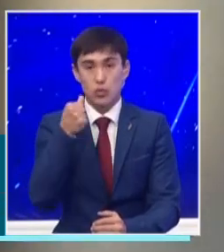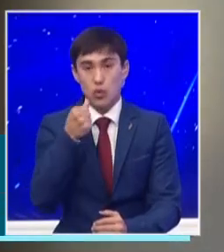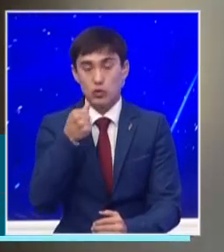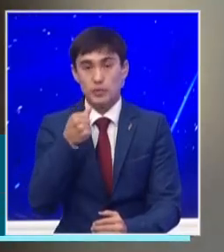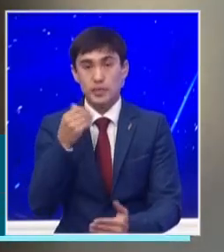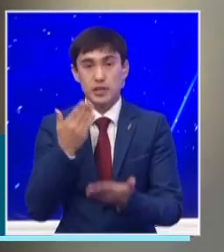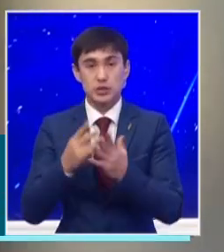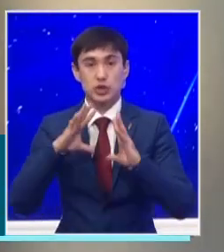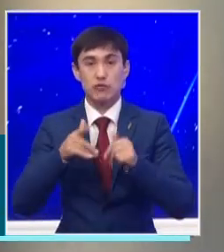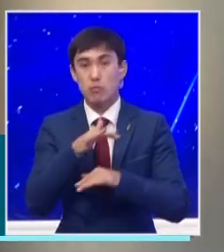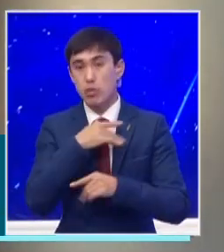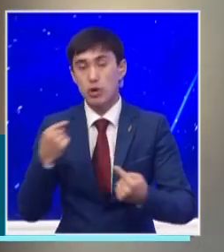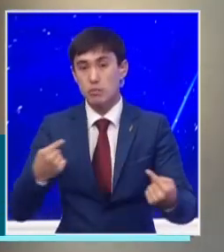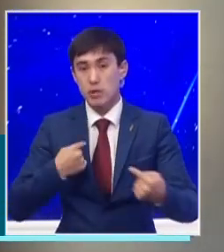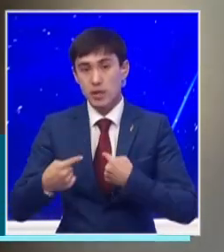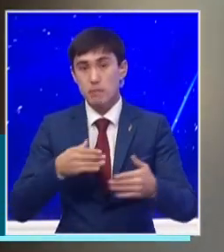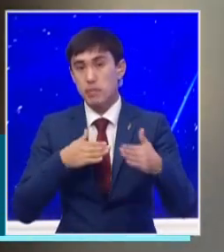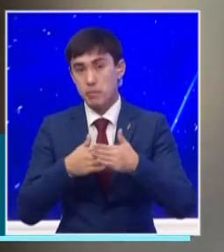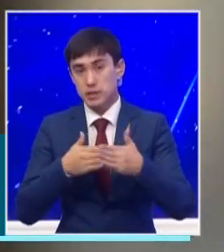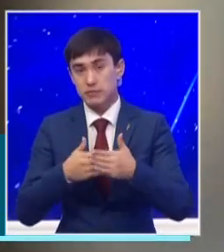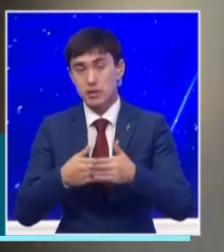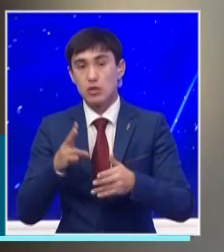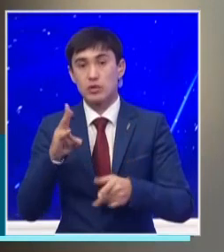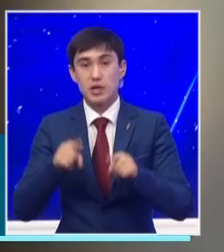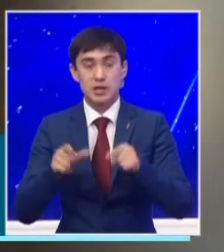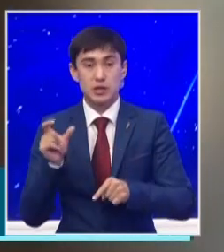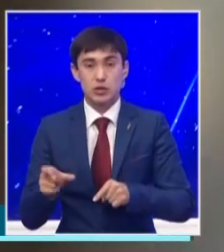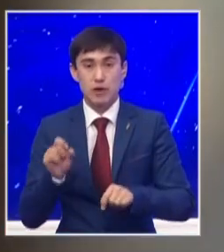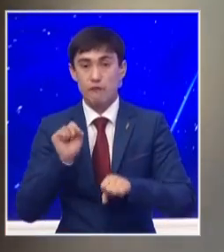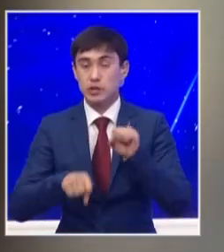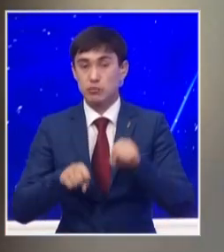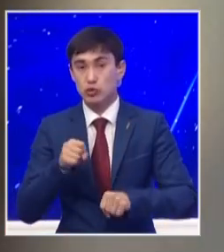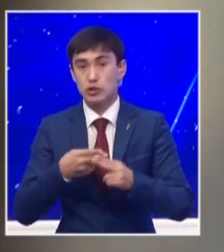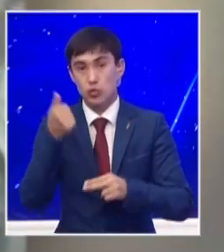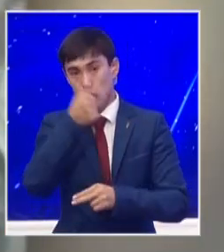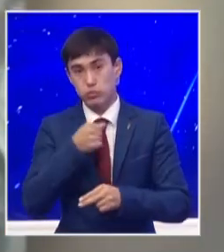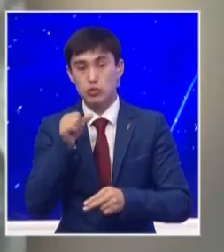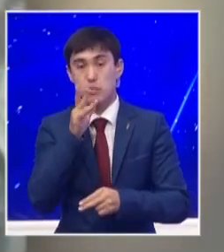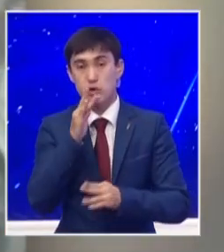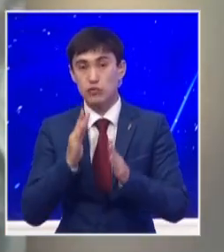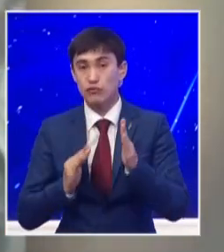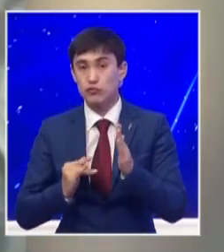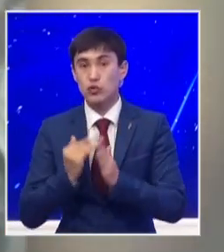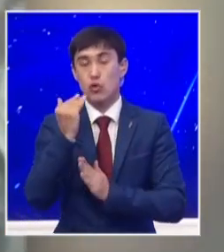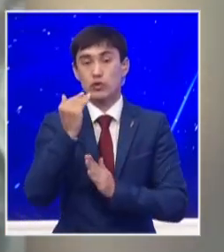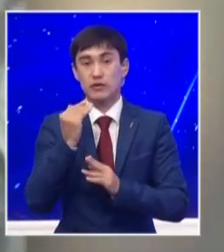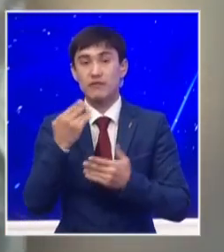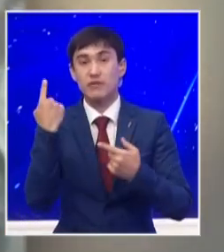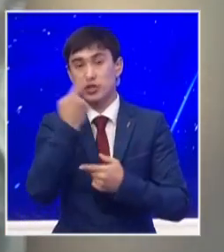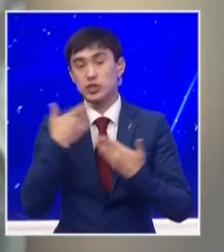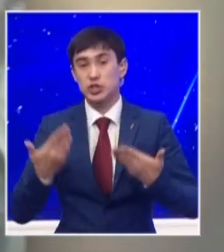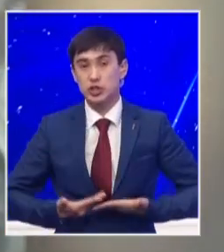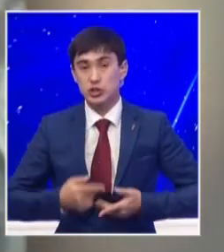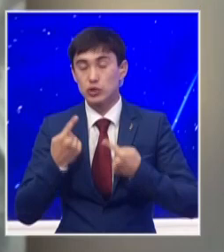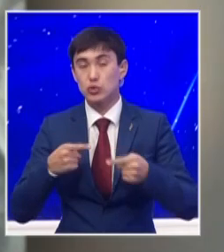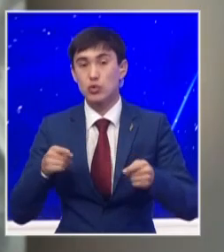сулит человечеству немало испытаний и препятствий однако для некоторых людей возможно этот год станет периодом взлёта в карьере в личной жизни